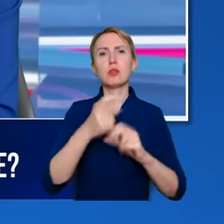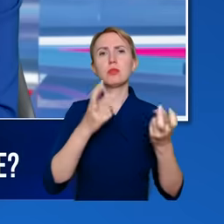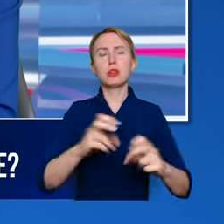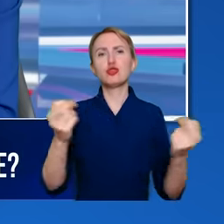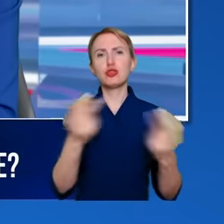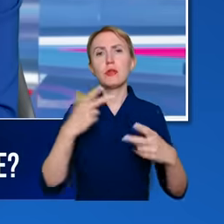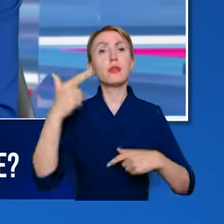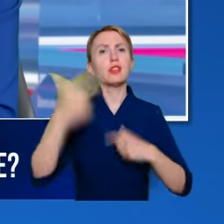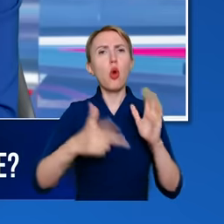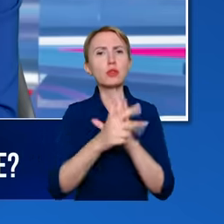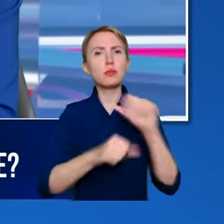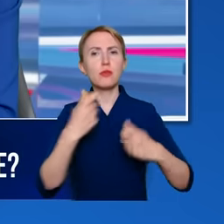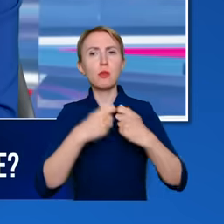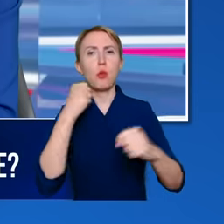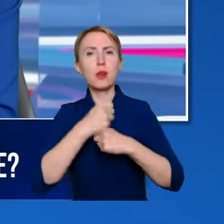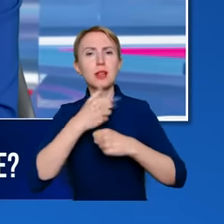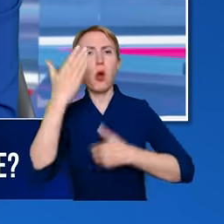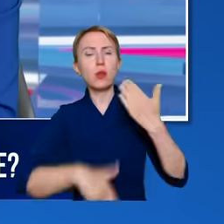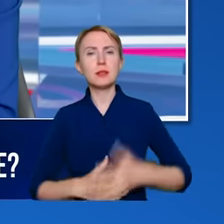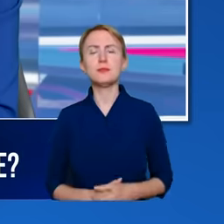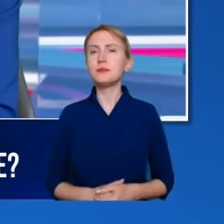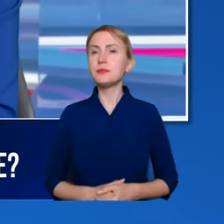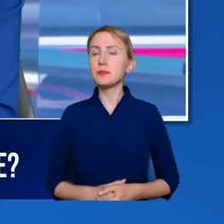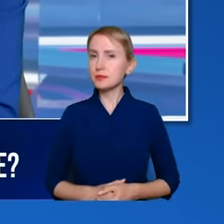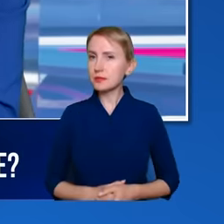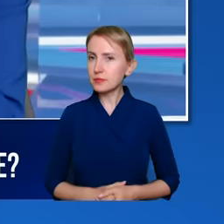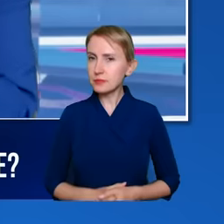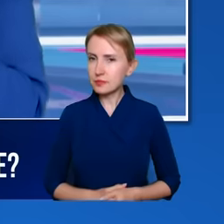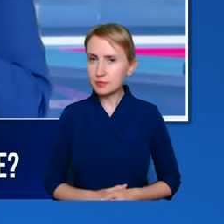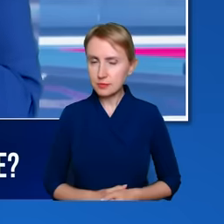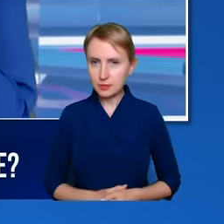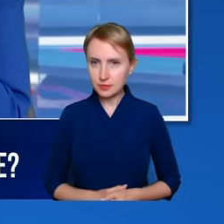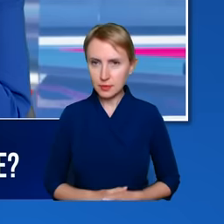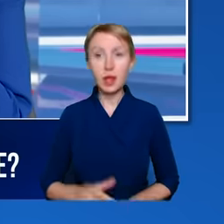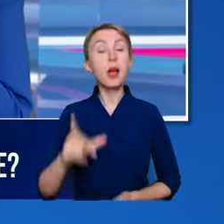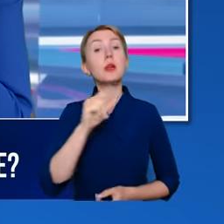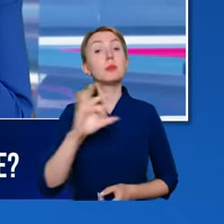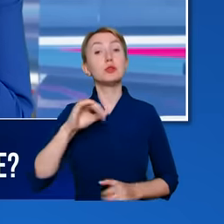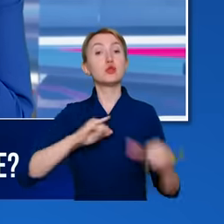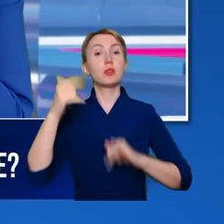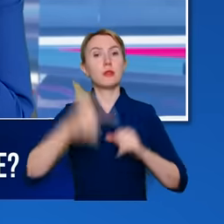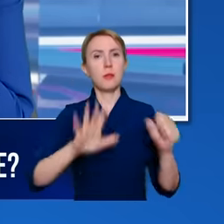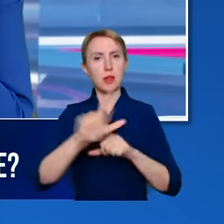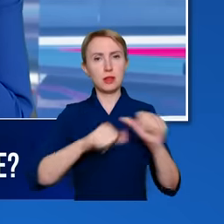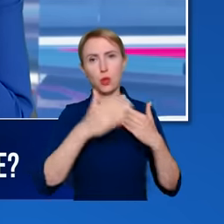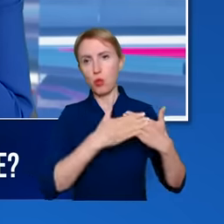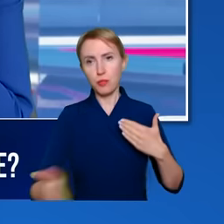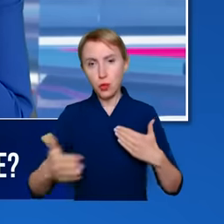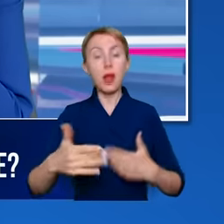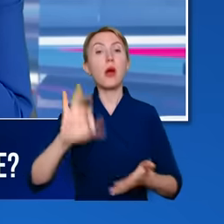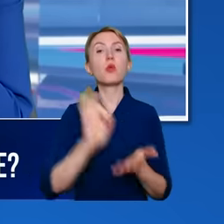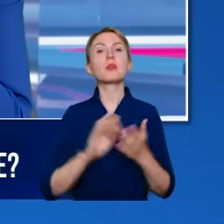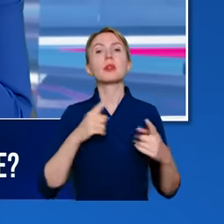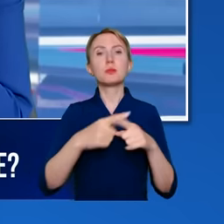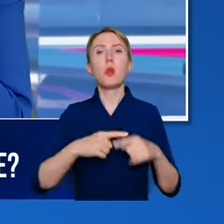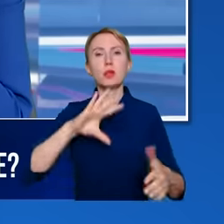2018 roku skończyła się współpraca, a trwała przez całe lata wcześniej. Prawo i Sprawiedliwość rządzi od 2015 roku i akurat na spółki Skarbu Państwa